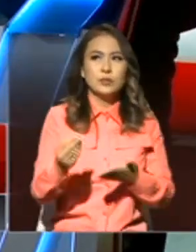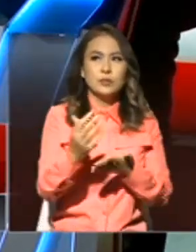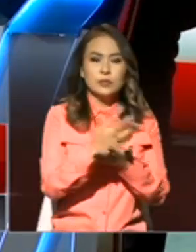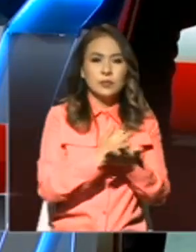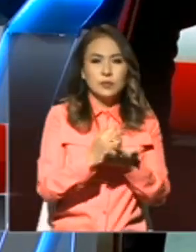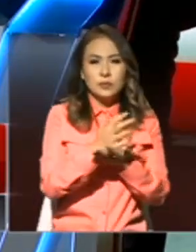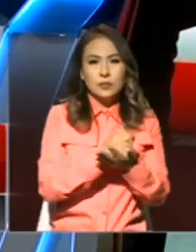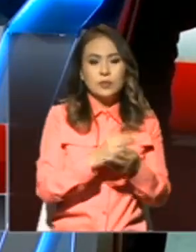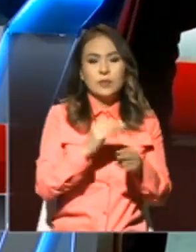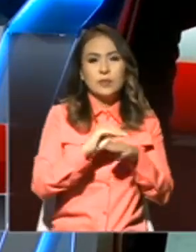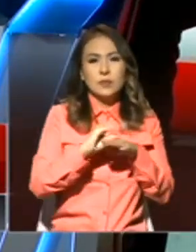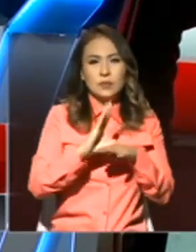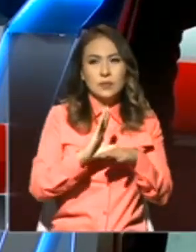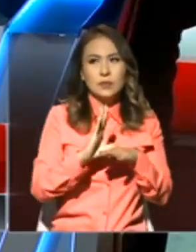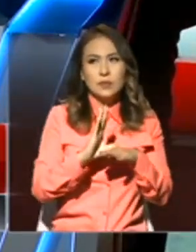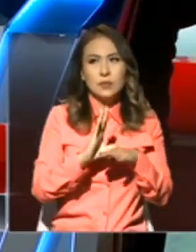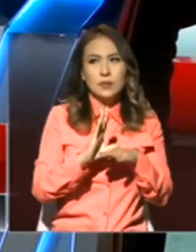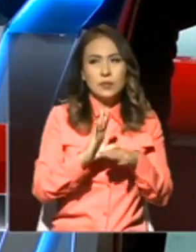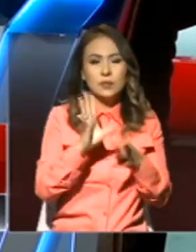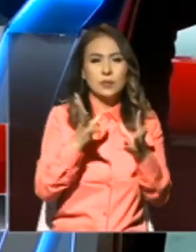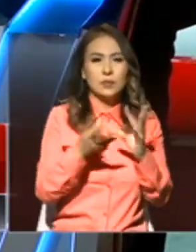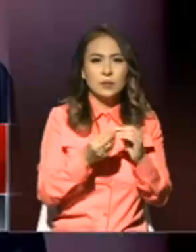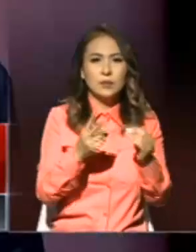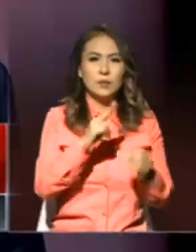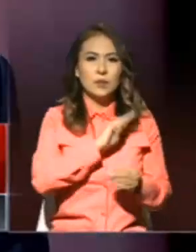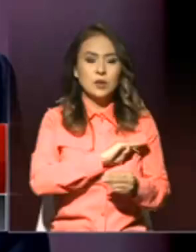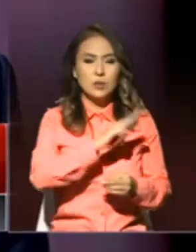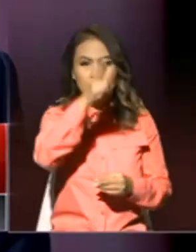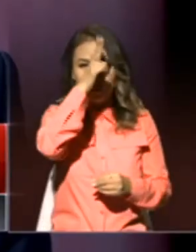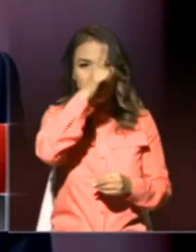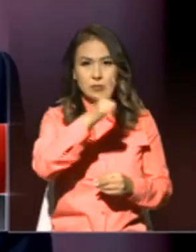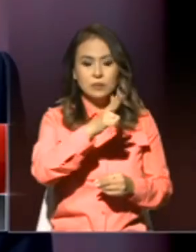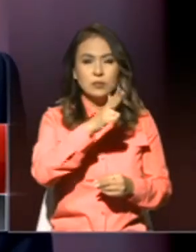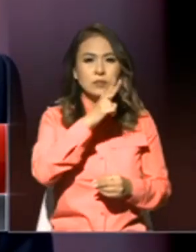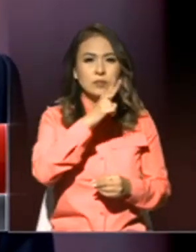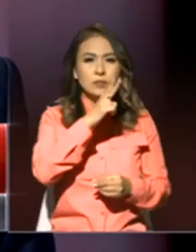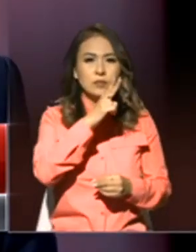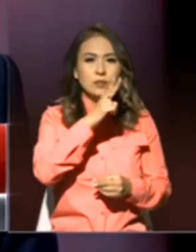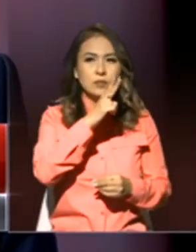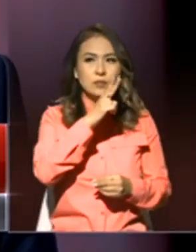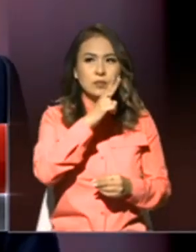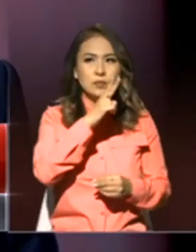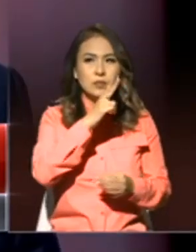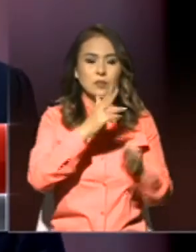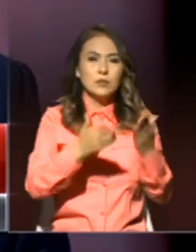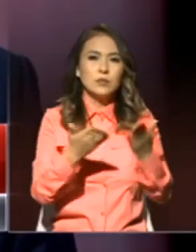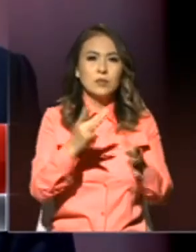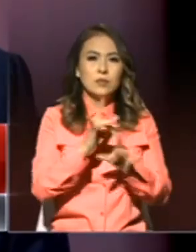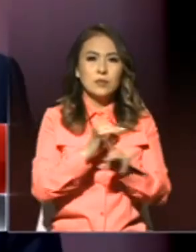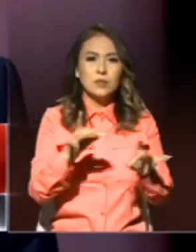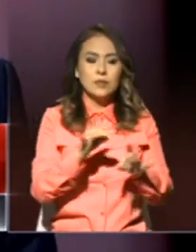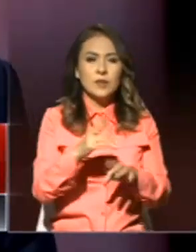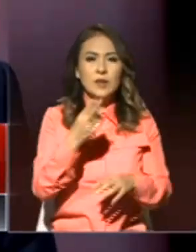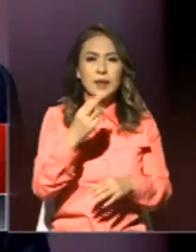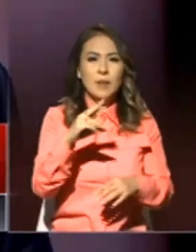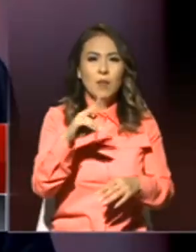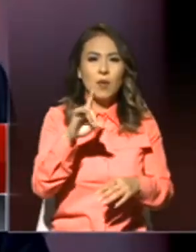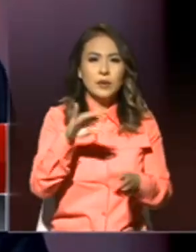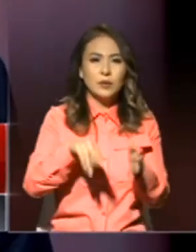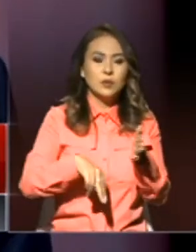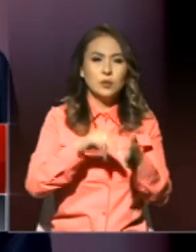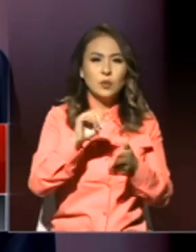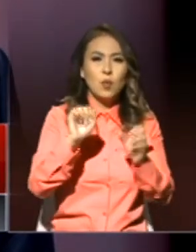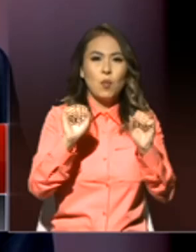адамдар келіп ақшасын салып жинақтап жұмыс істеу керек. 3 ай деген нәрсе ол көп нәрсе емес. Я болмаса жаңағыда айтып жатыр ғой, депозит сатып алуға да болады енді